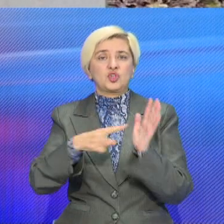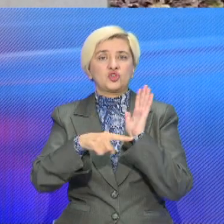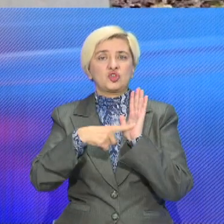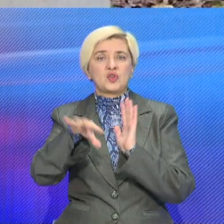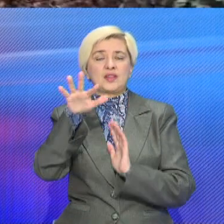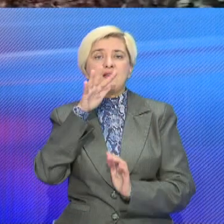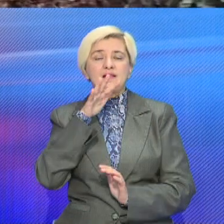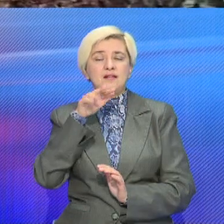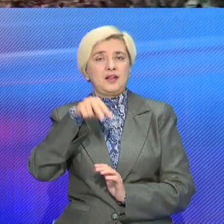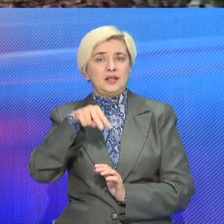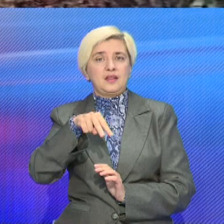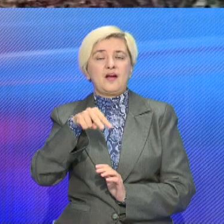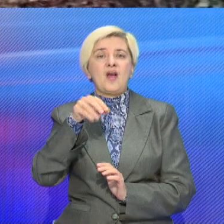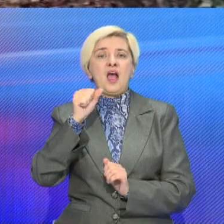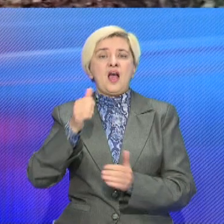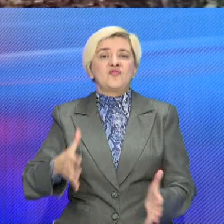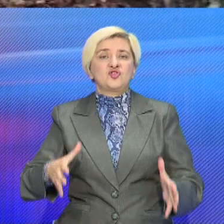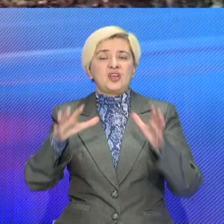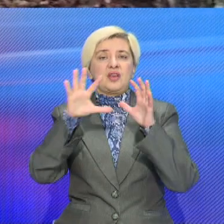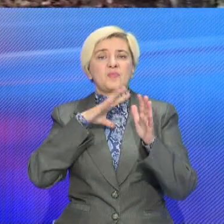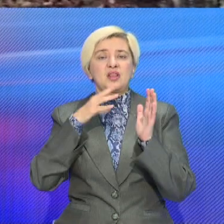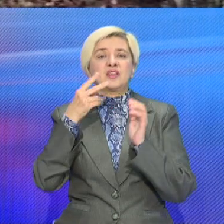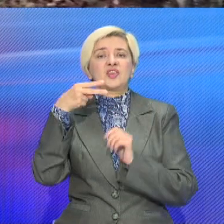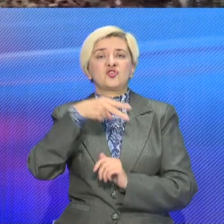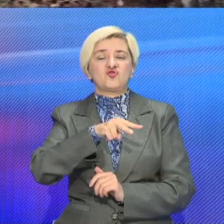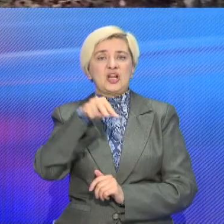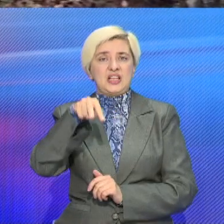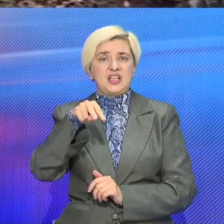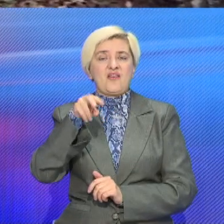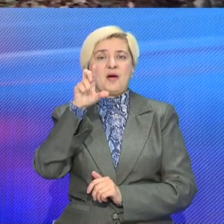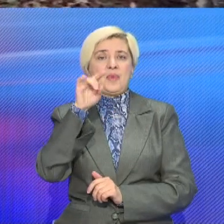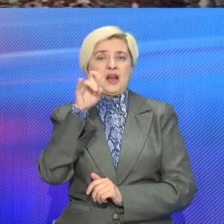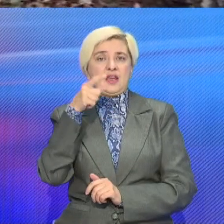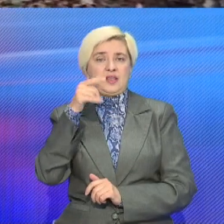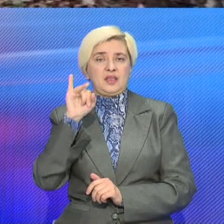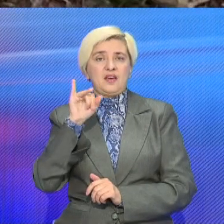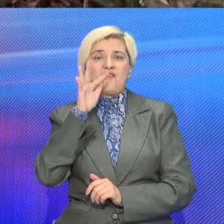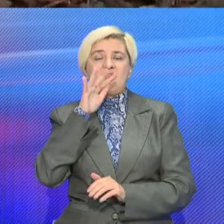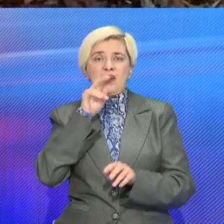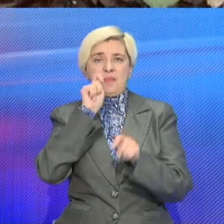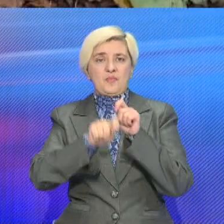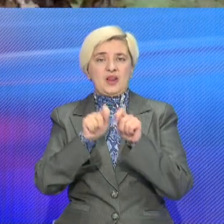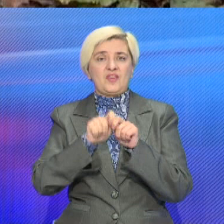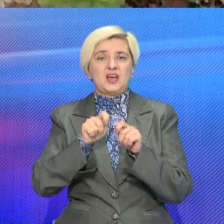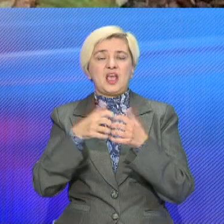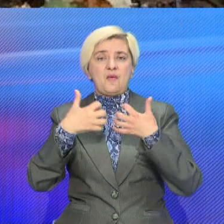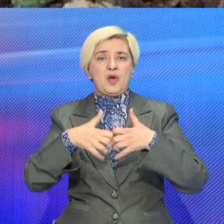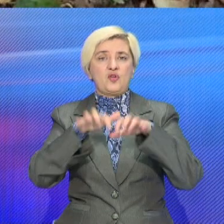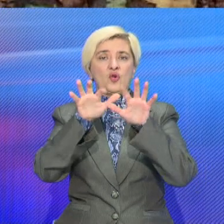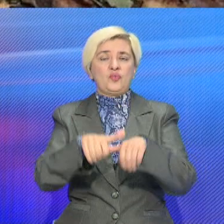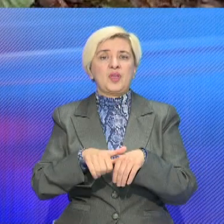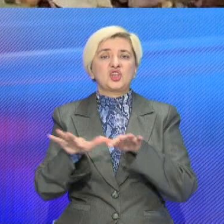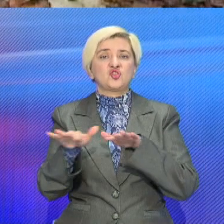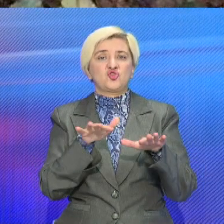чанах знаходзілася яшчэ 2200 літраў брагі. У час рэйду апарат канфіскаваны, уся вадка знішчана.